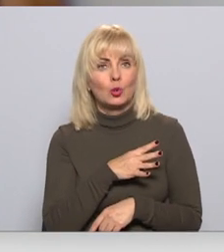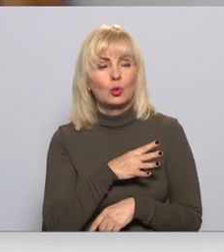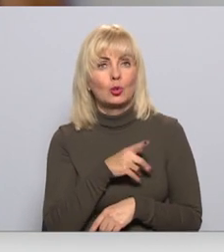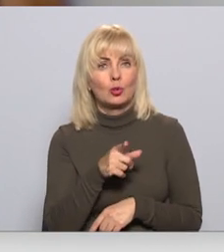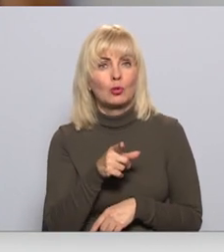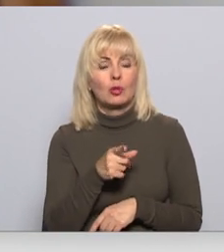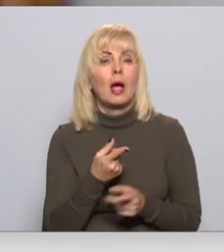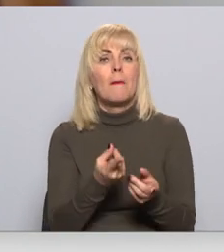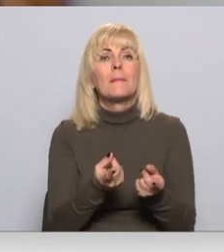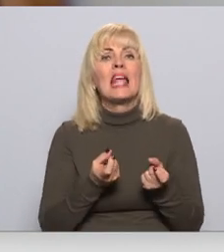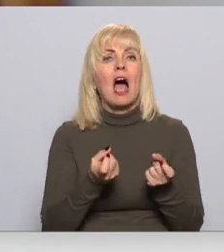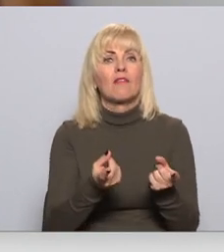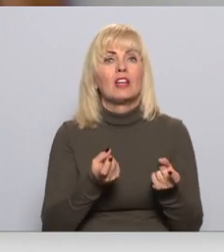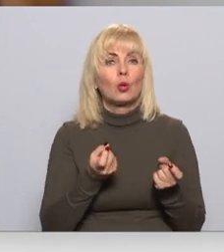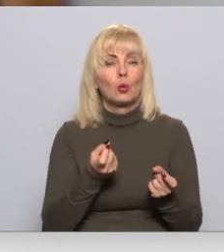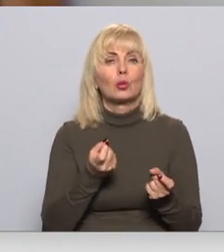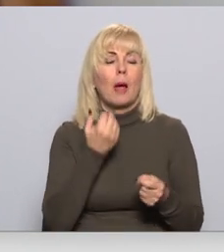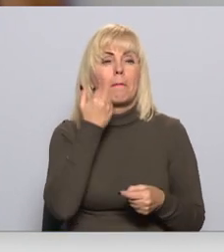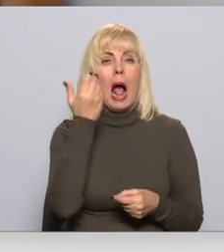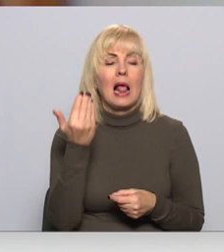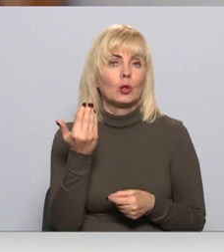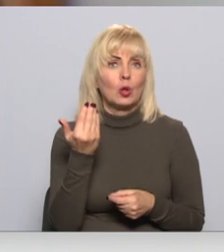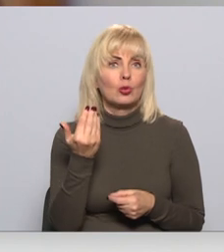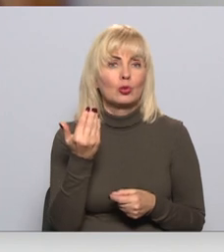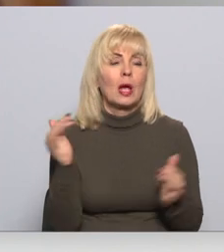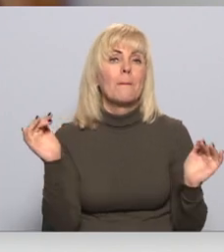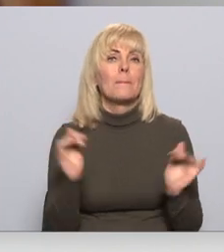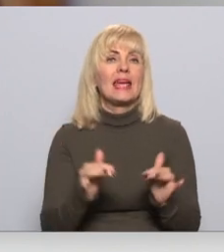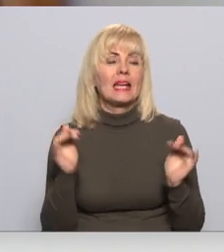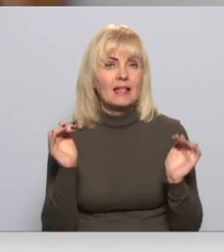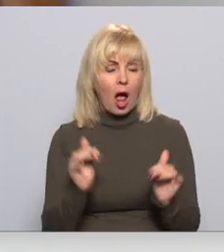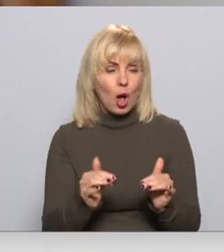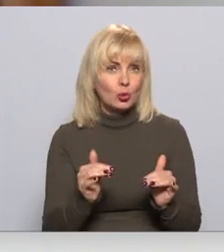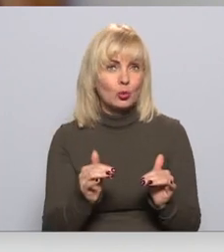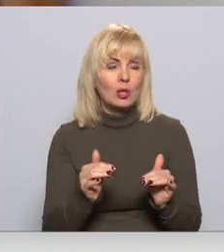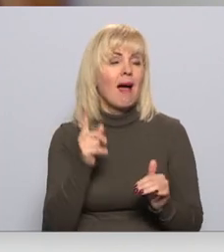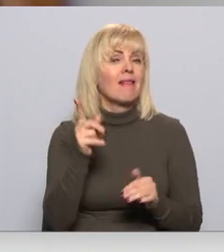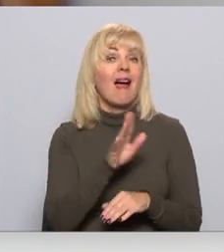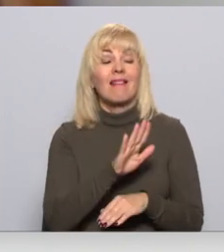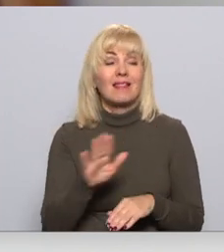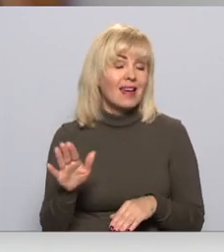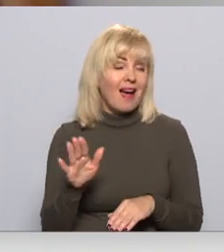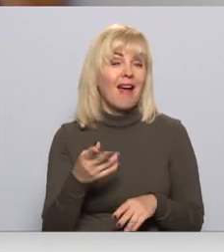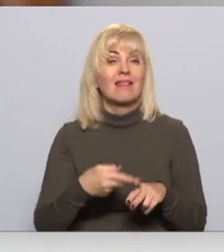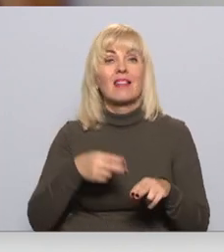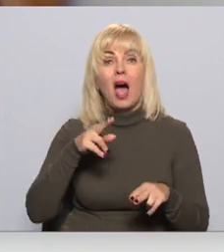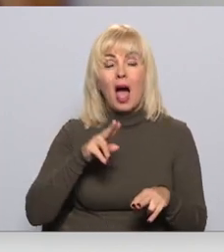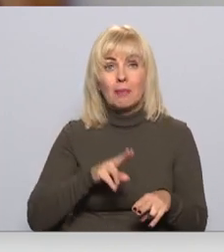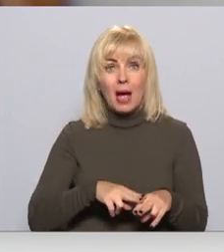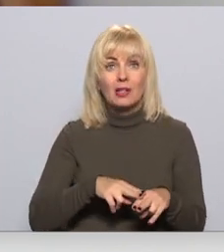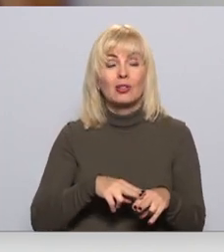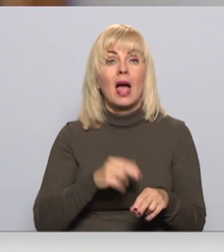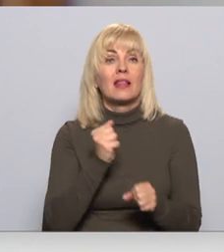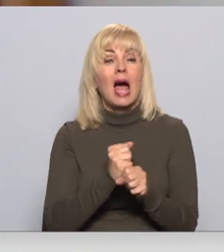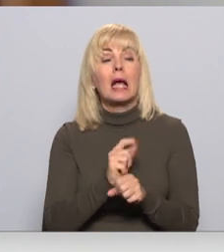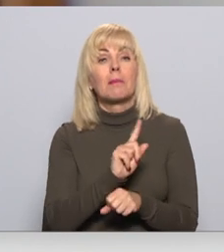valstīm, kas ir pievilkusi Baltijas migrantus. Un ne tikai tāpēc, ka tas ir darba